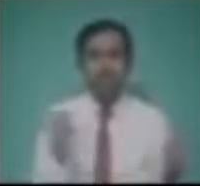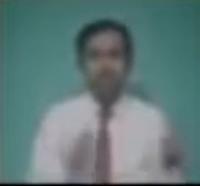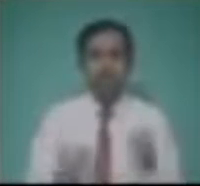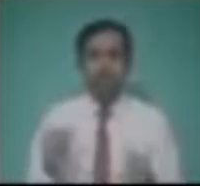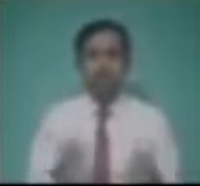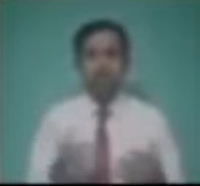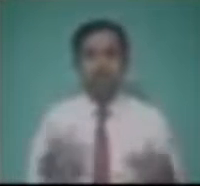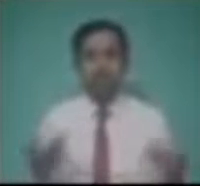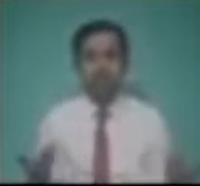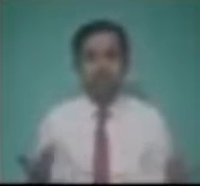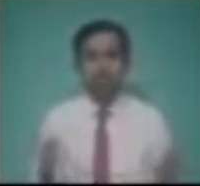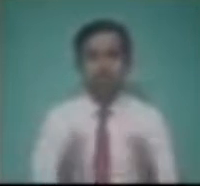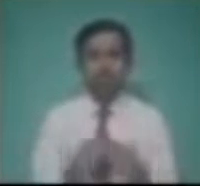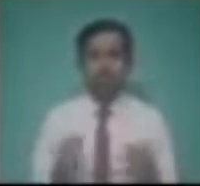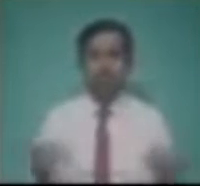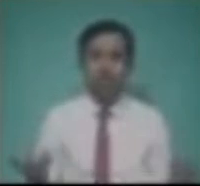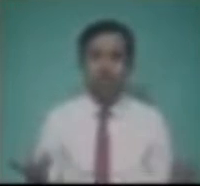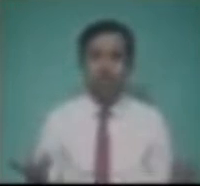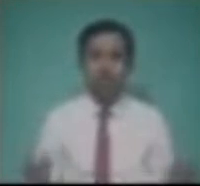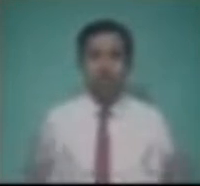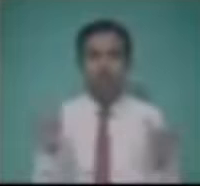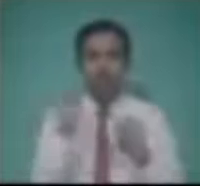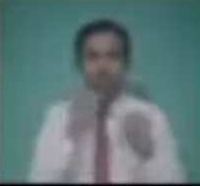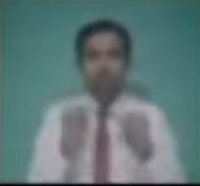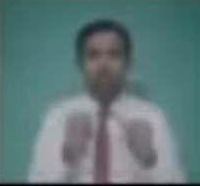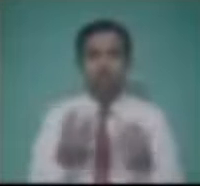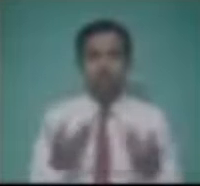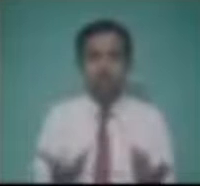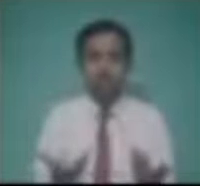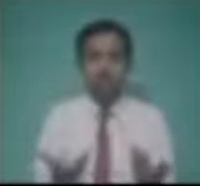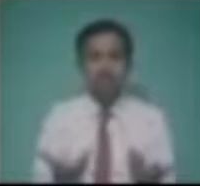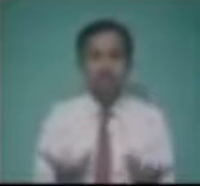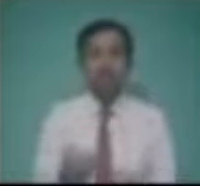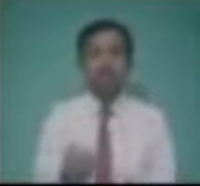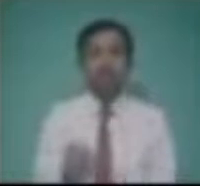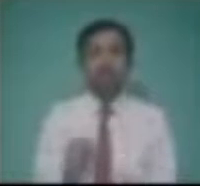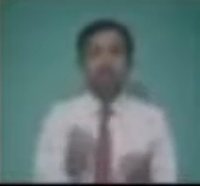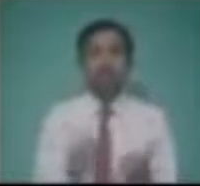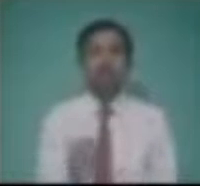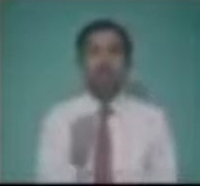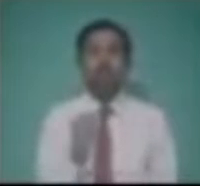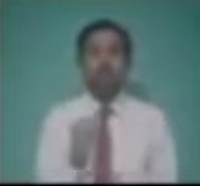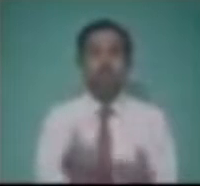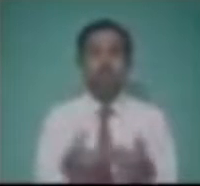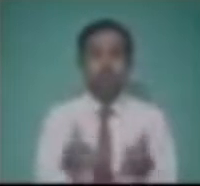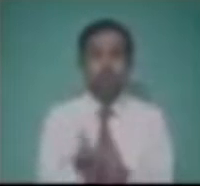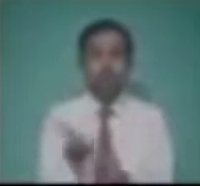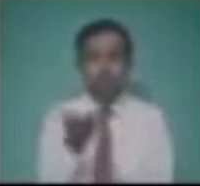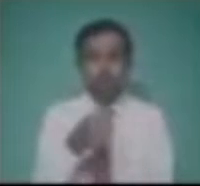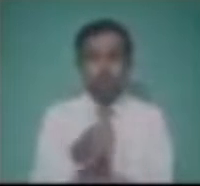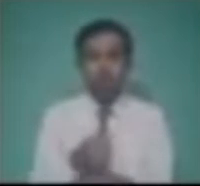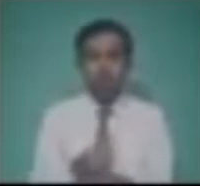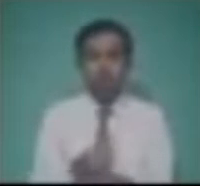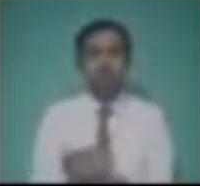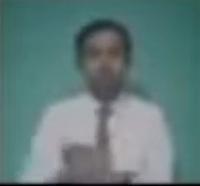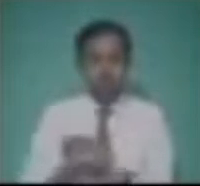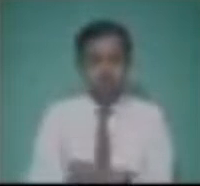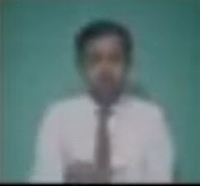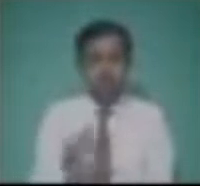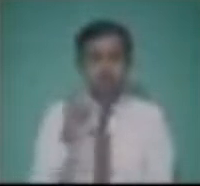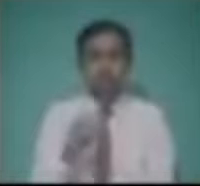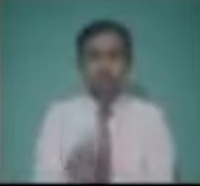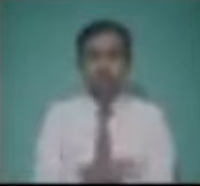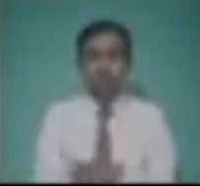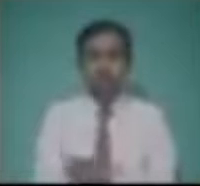පළඳින්න නැතුව ගෙවල් දොරවල් නැතුව මෙහෙත් නැතුව මේ රටේ මිනිස්සු ජීවත් වෙන්නේ කොහමද? තමුන්නාසලා රජය මේවා ගැන අනිවාර්යෙන්